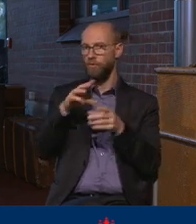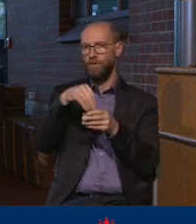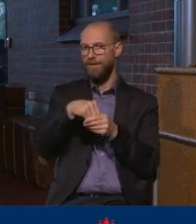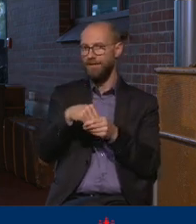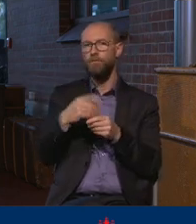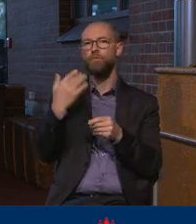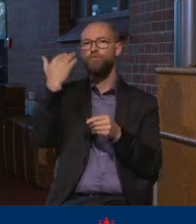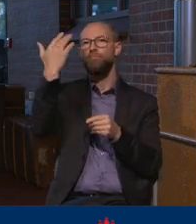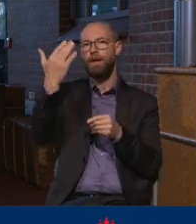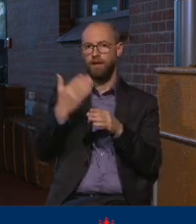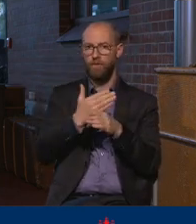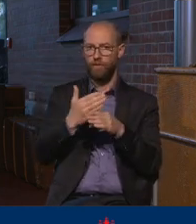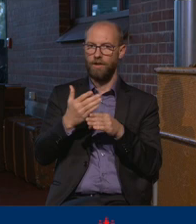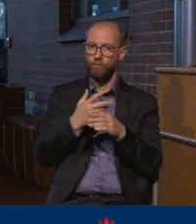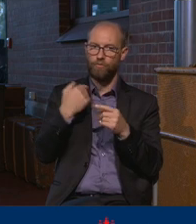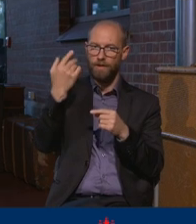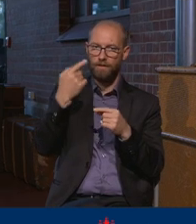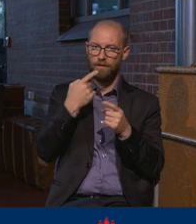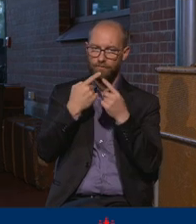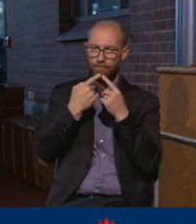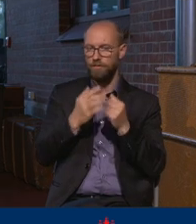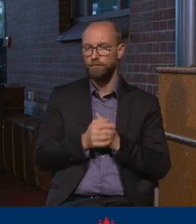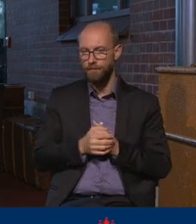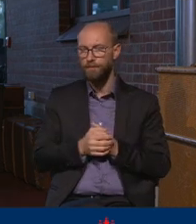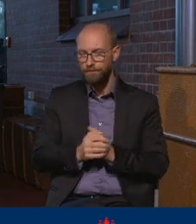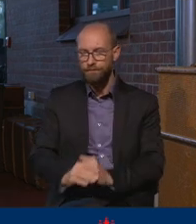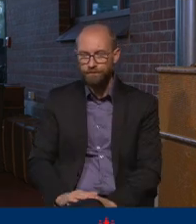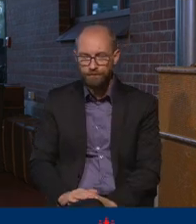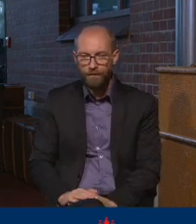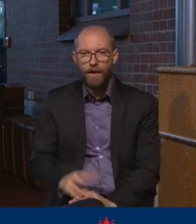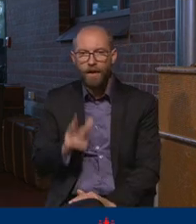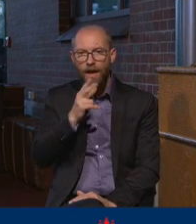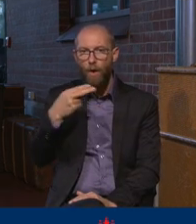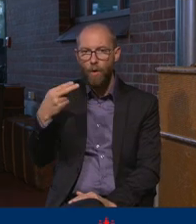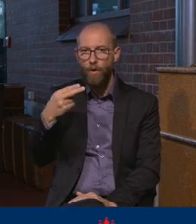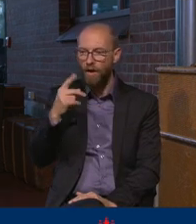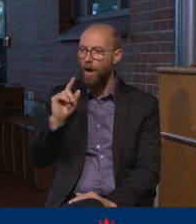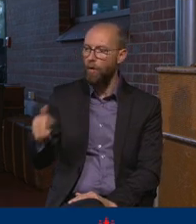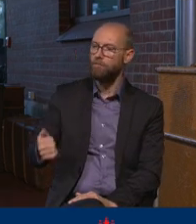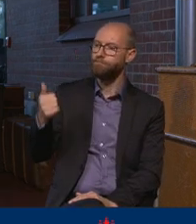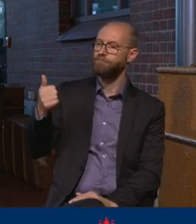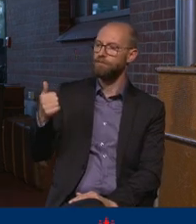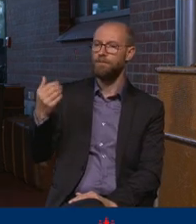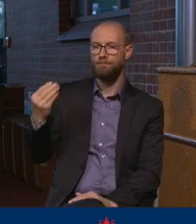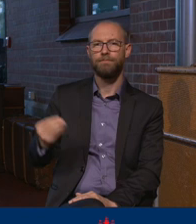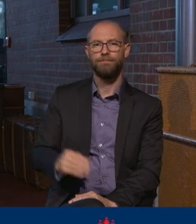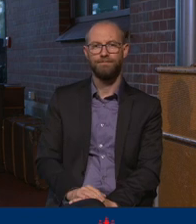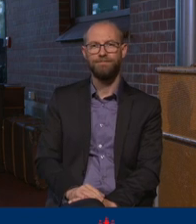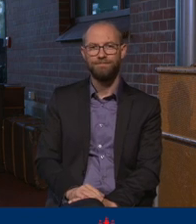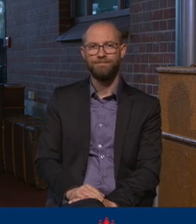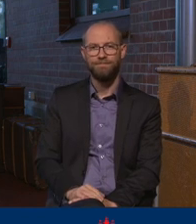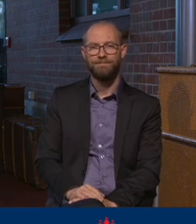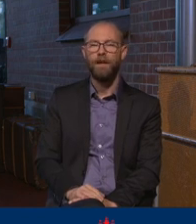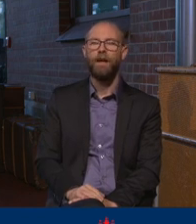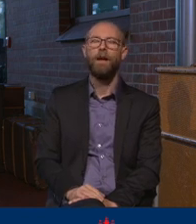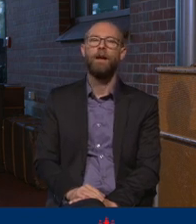wird erst später mit sicherheit entschieden hier kriegt den daumen nach oben dann wird die